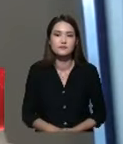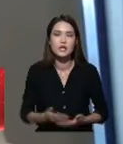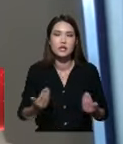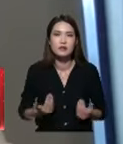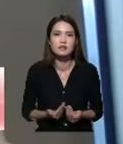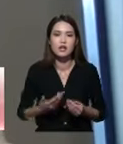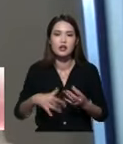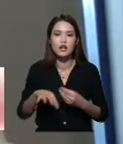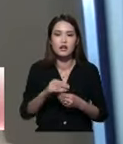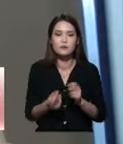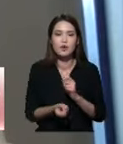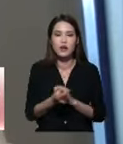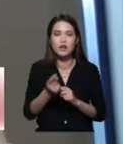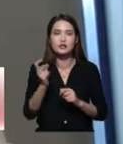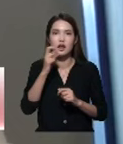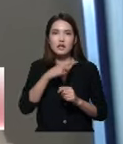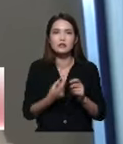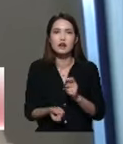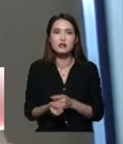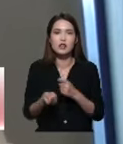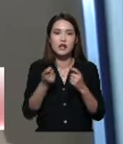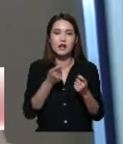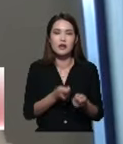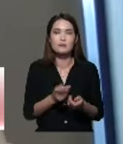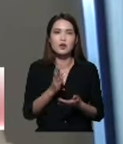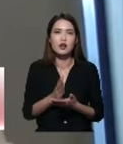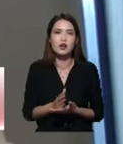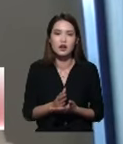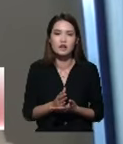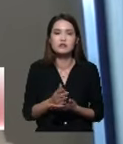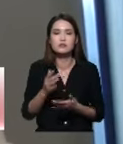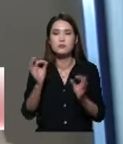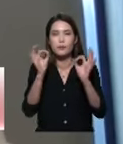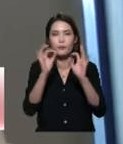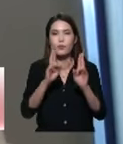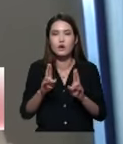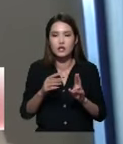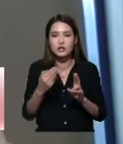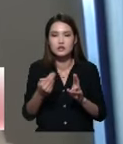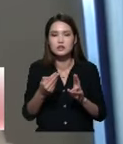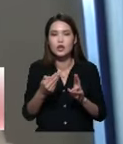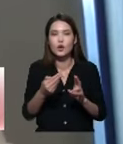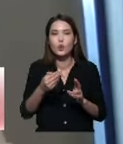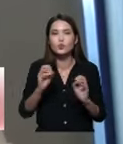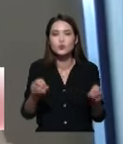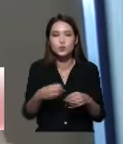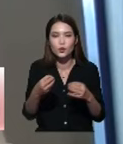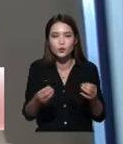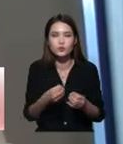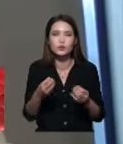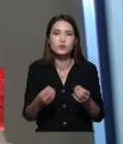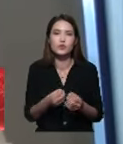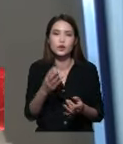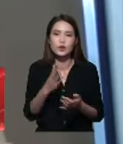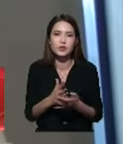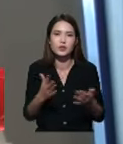что кондитерские изделия, выпечка, все подразумевает также существенную долю себестоимости, это